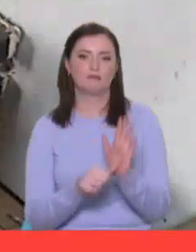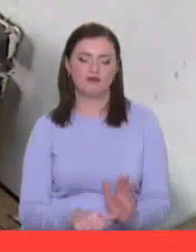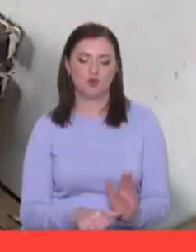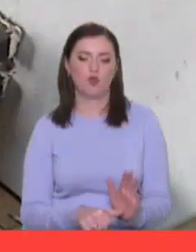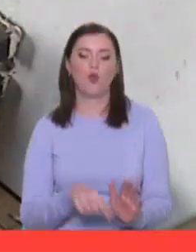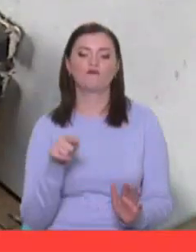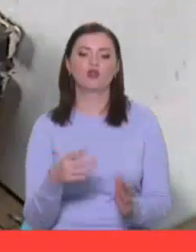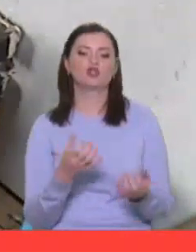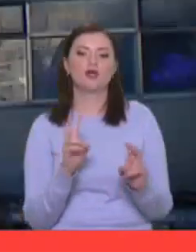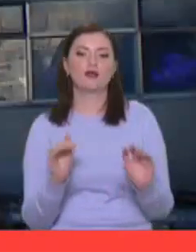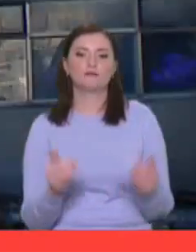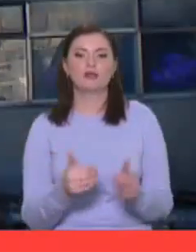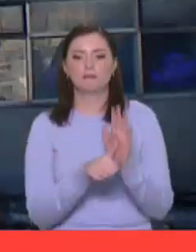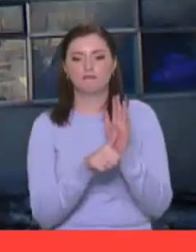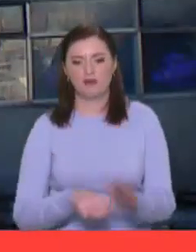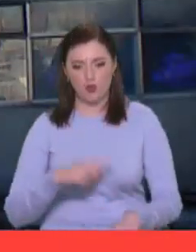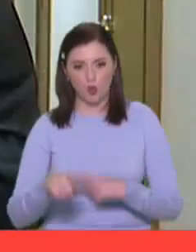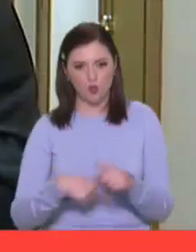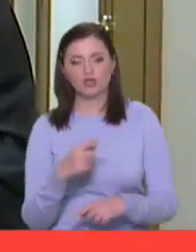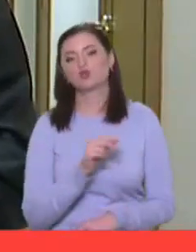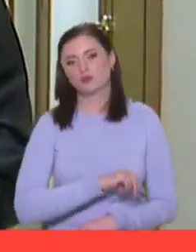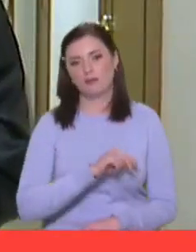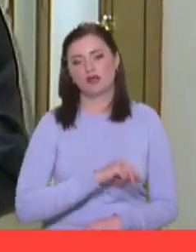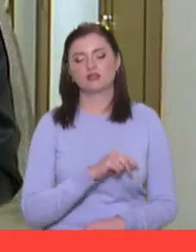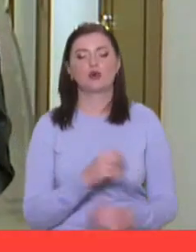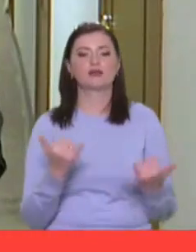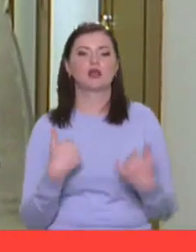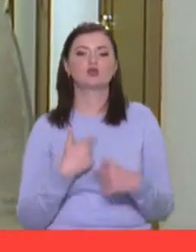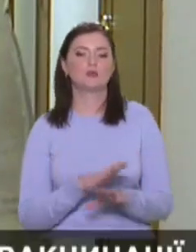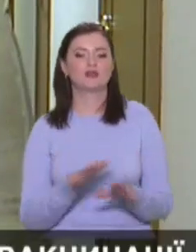вони ще як мінімум півроку наступних працюватимуть. Наразі в мене вся інформація. Сергію.